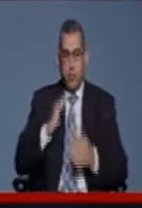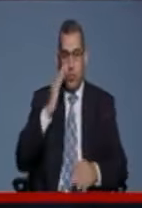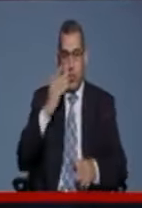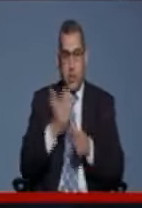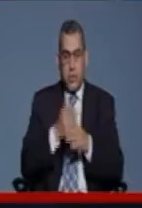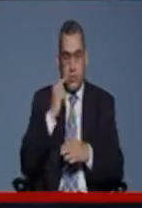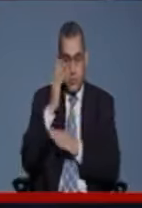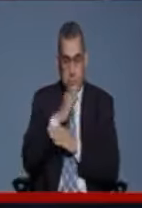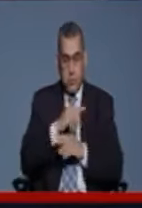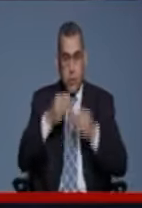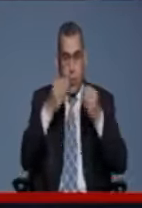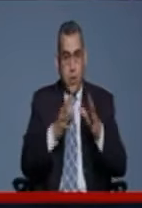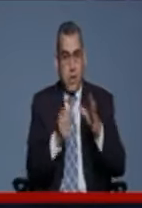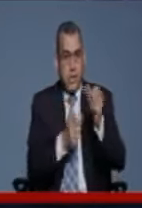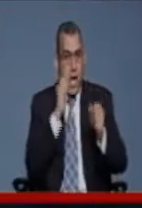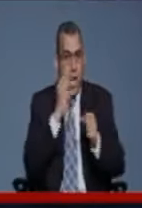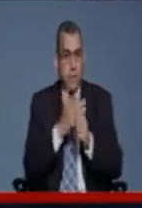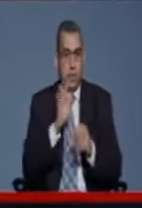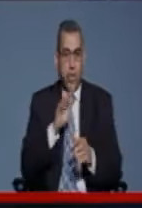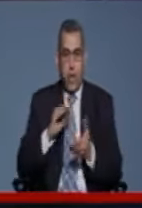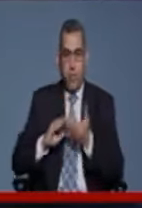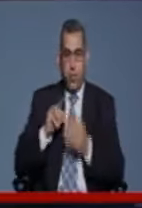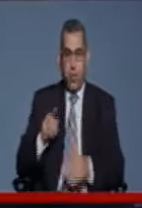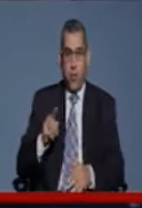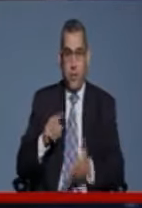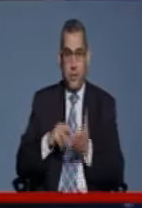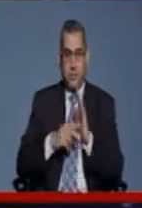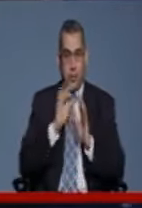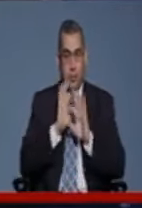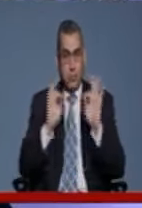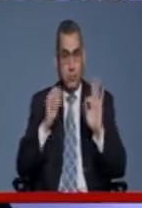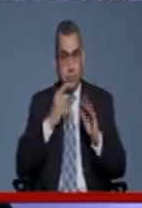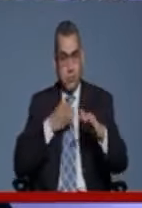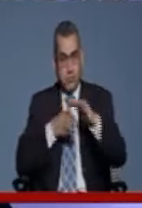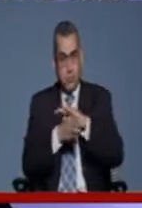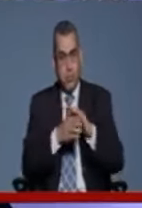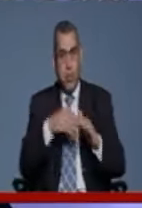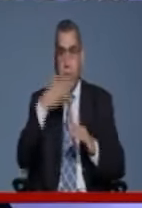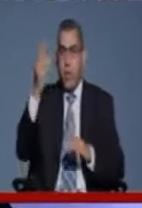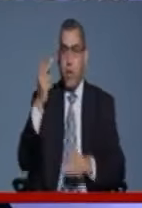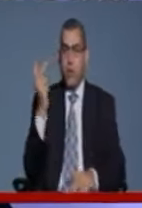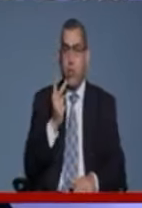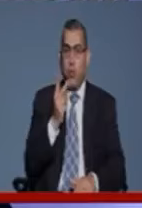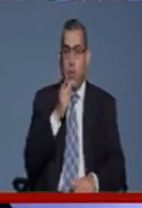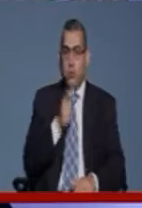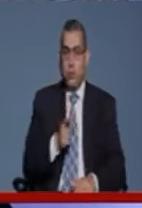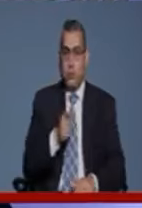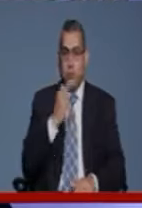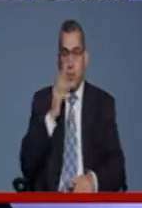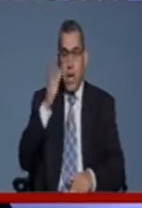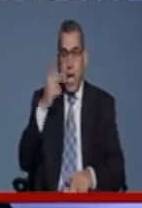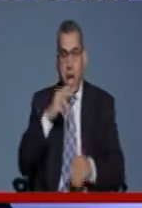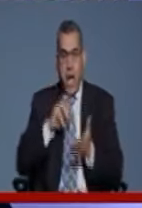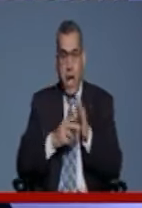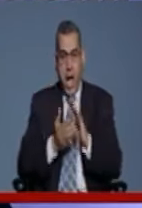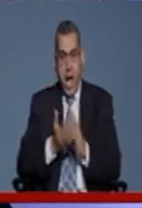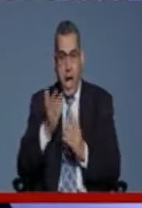المخططات ومنع امتداد أنشطتها إلى داخل البلاد وقطع خطوط إمدادها